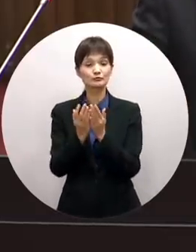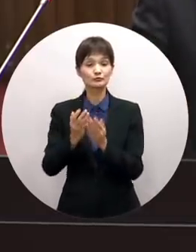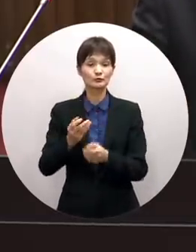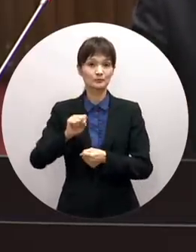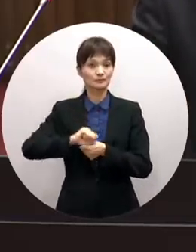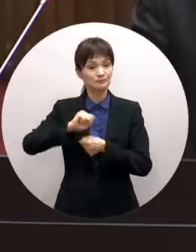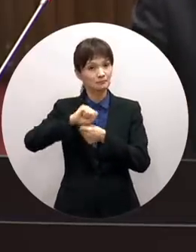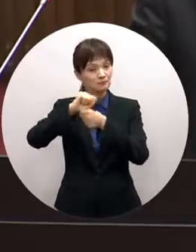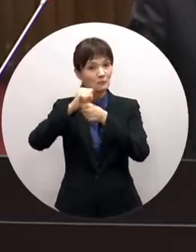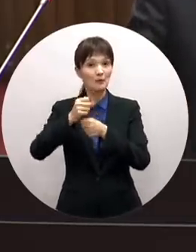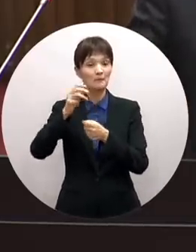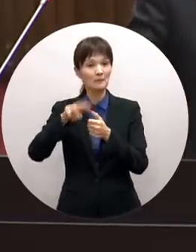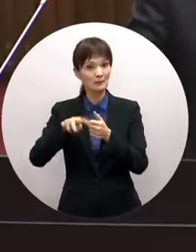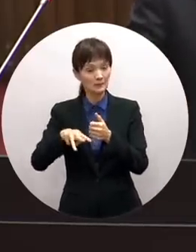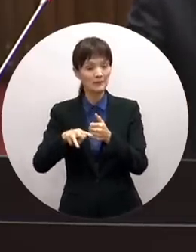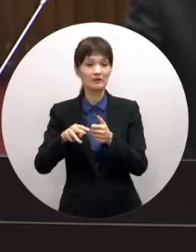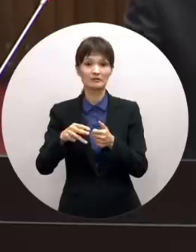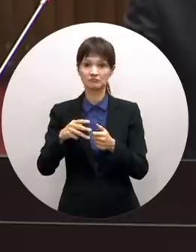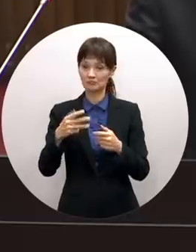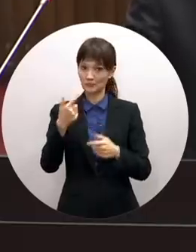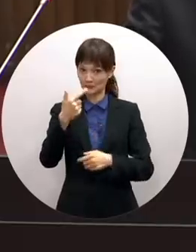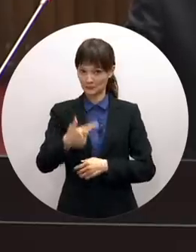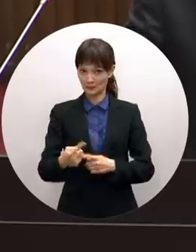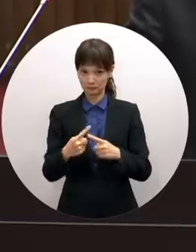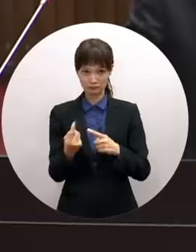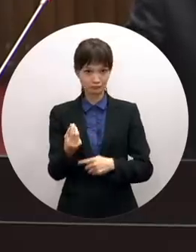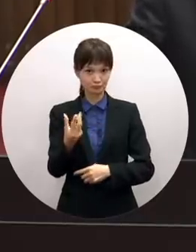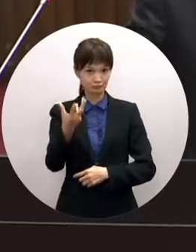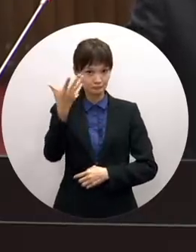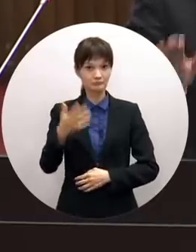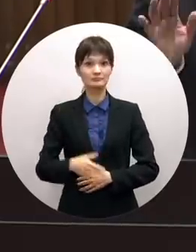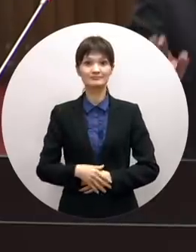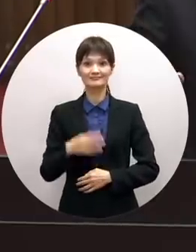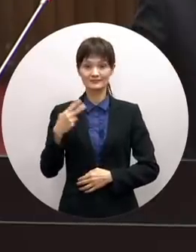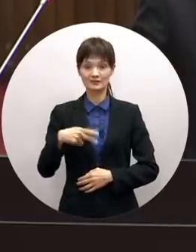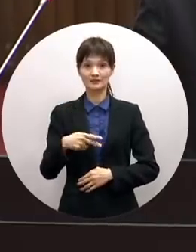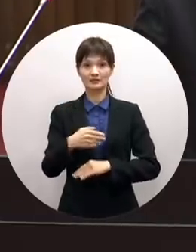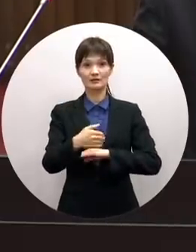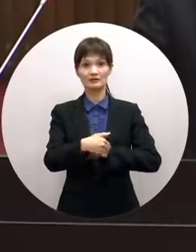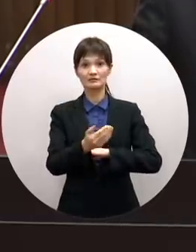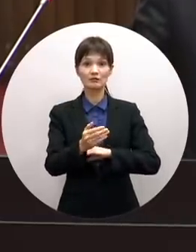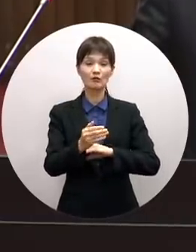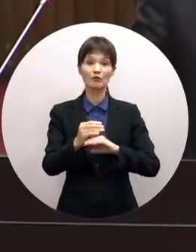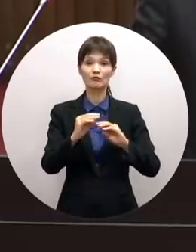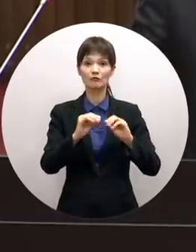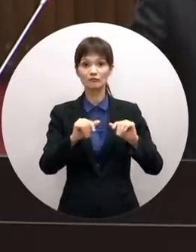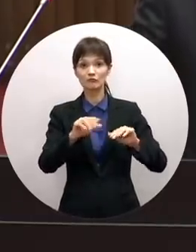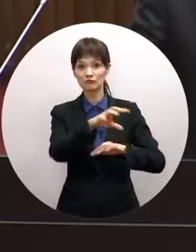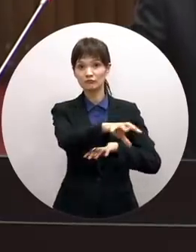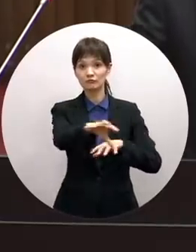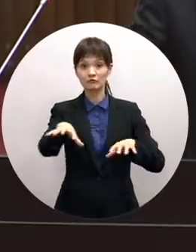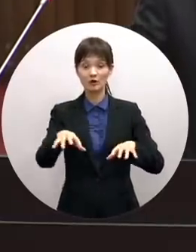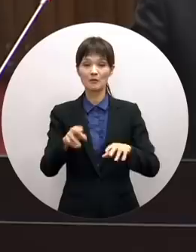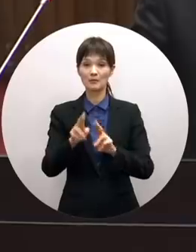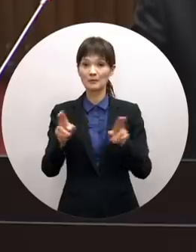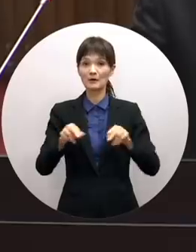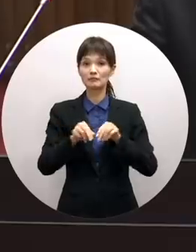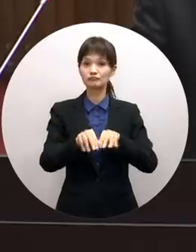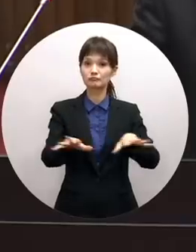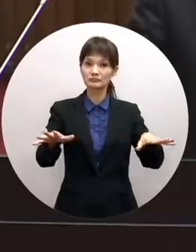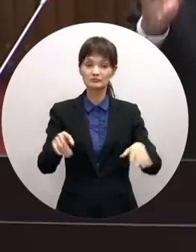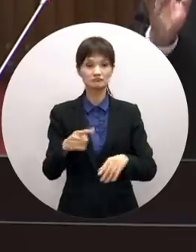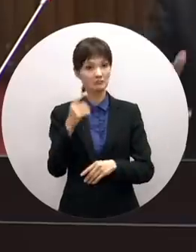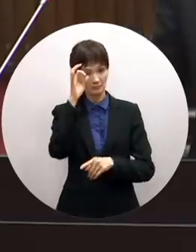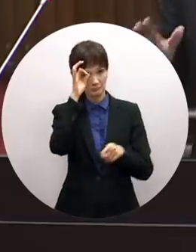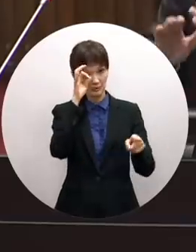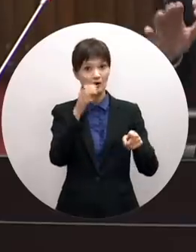力非常足够。那配到地方去，视各地方需求。至于刚才委员指教有